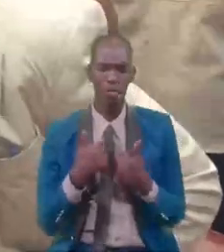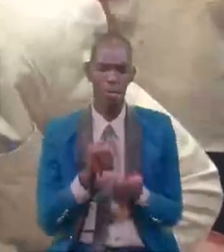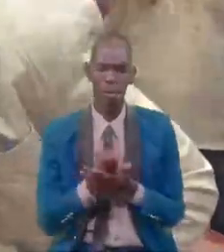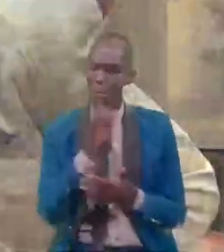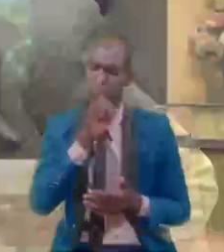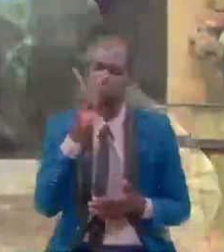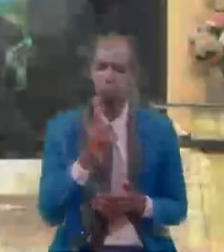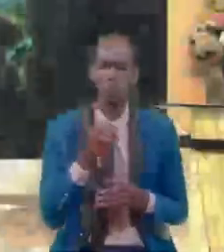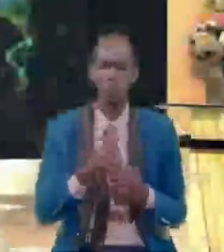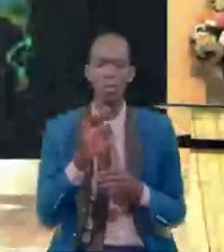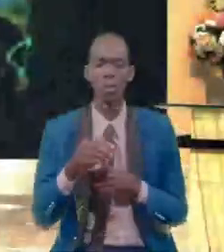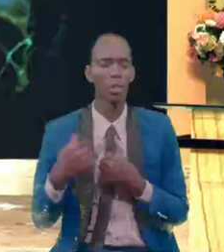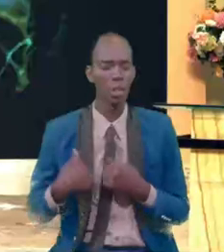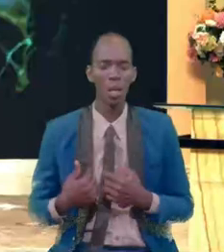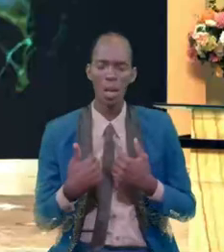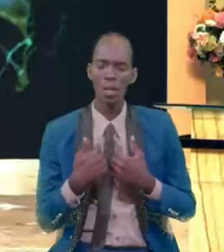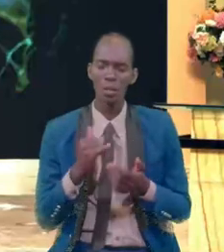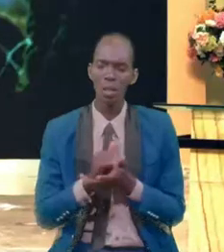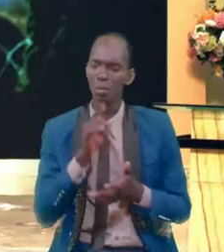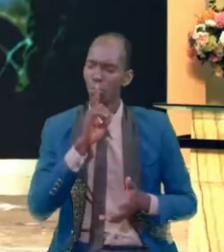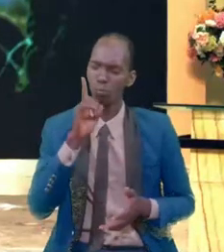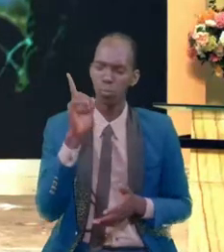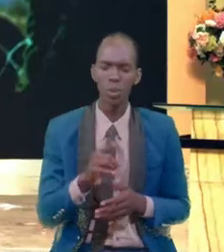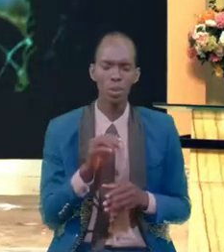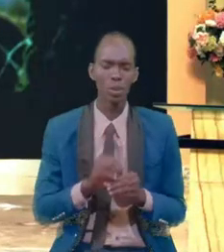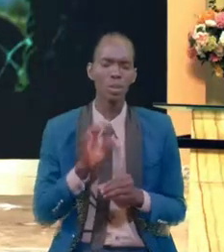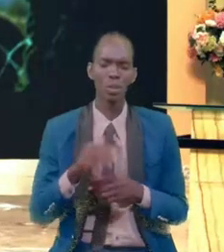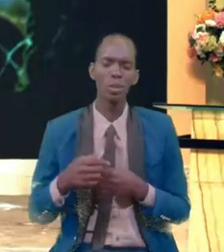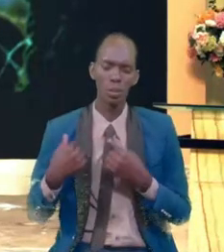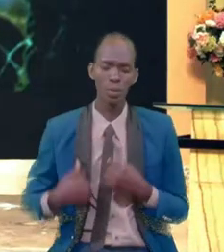Soyez sûr et l'assurance dans votre cœur